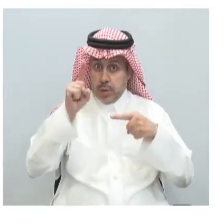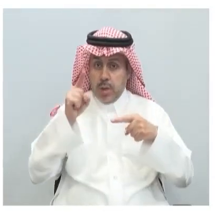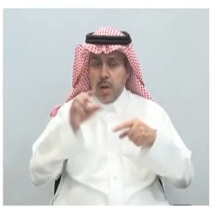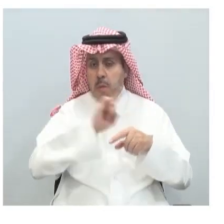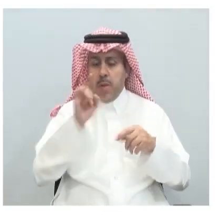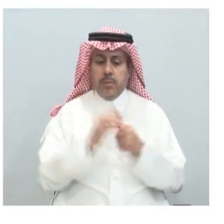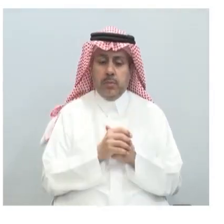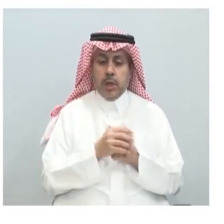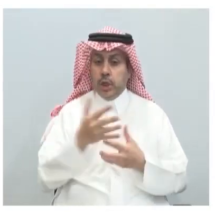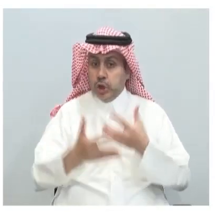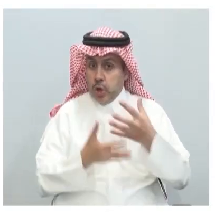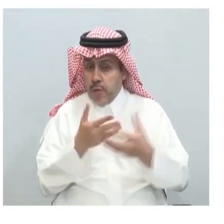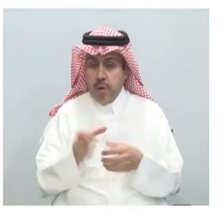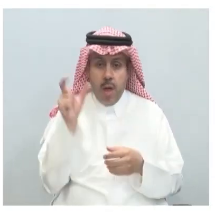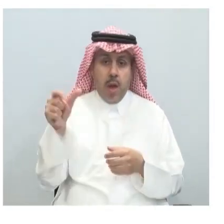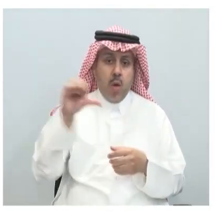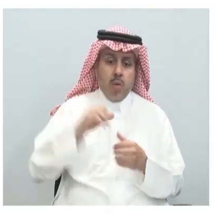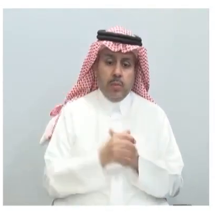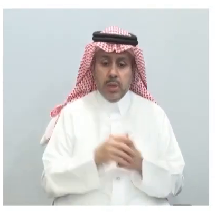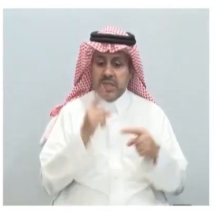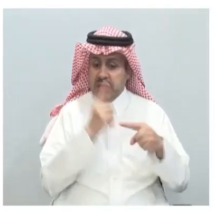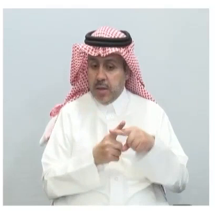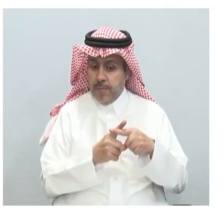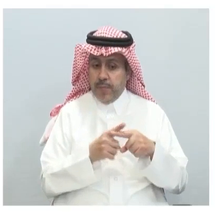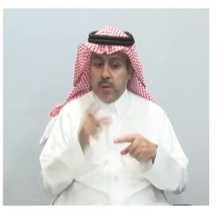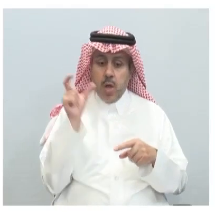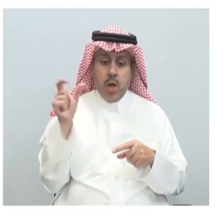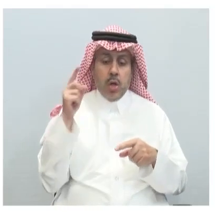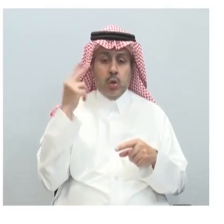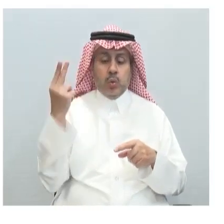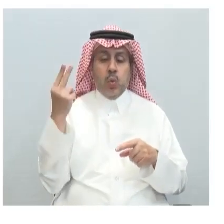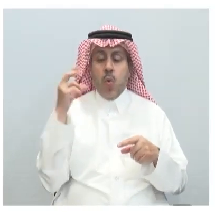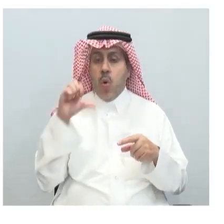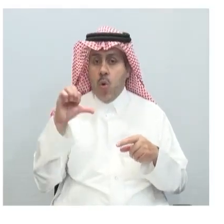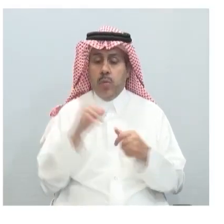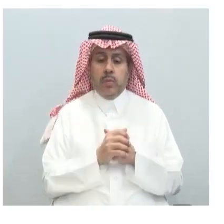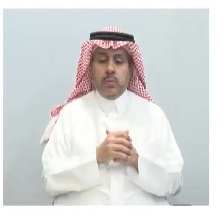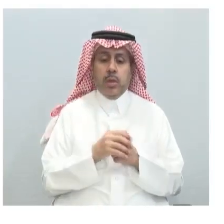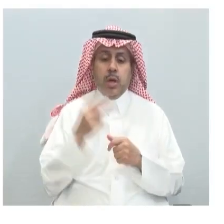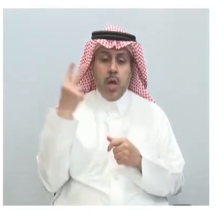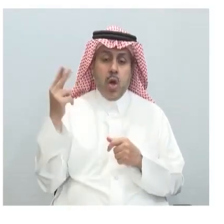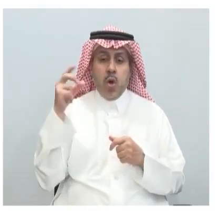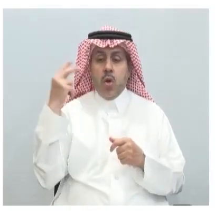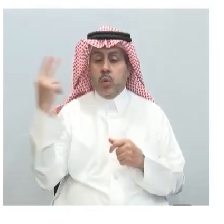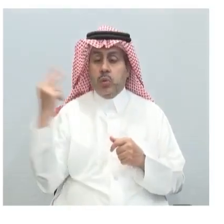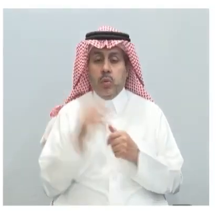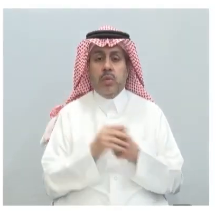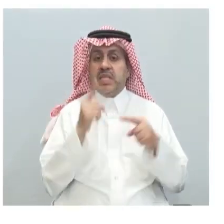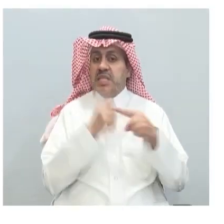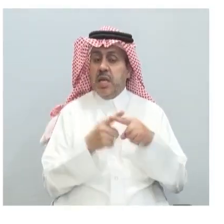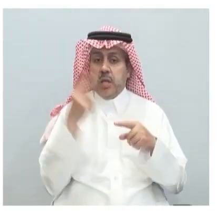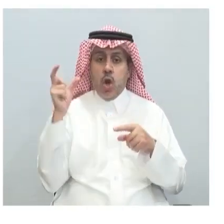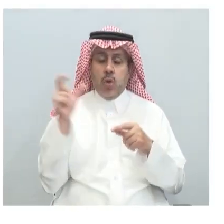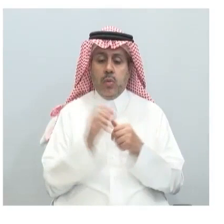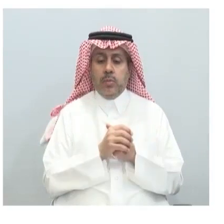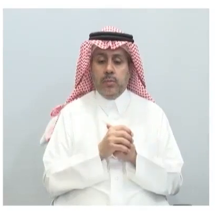لاحظ التفاعل ال ان زائد ال ان 2 يعطيني الن 2 زائد ال ان